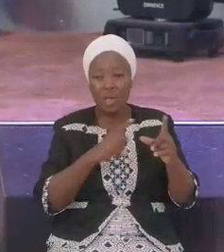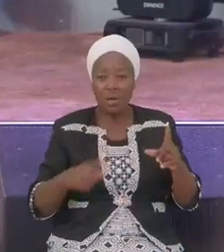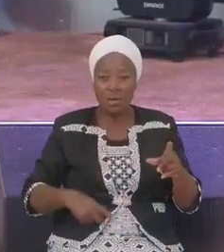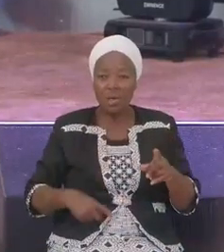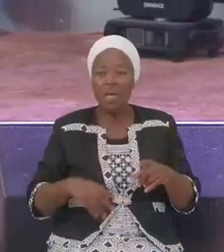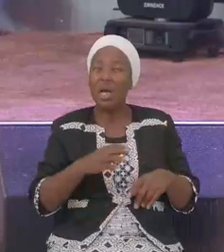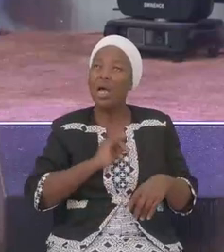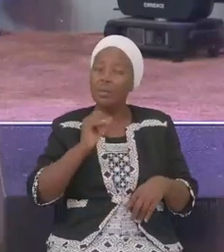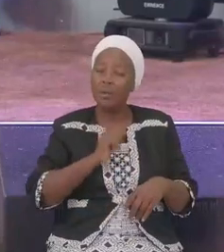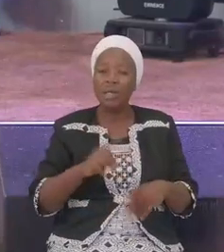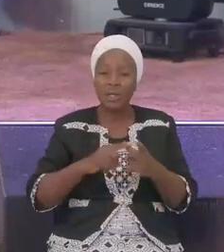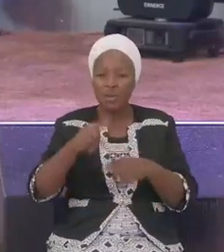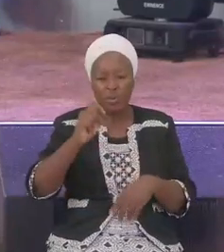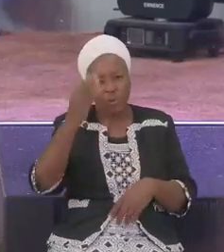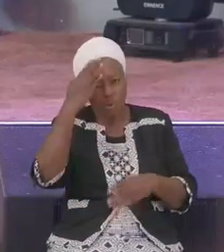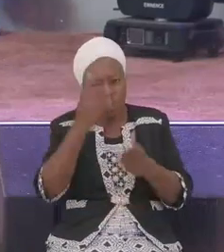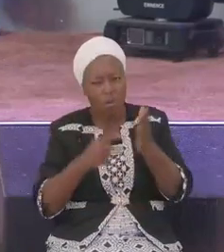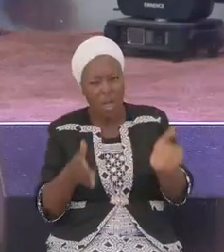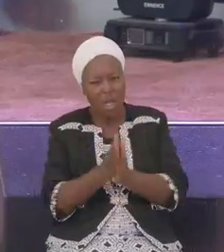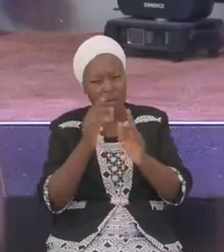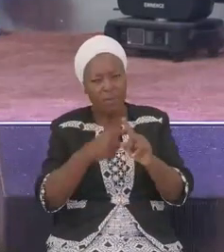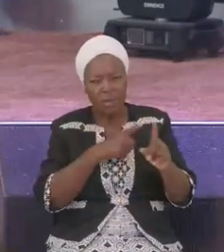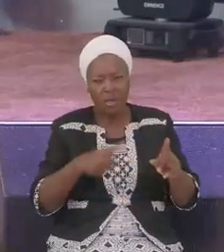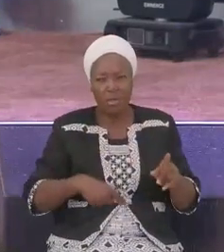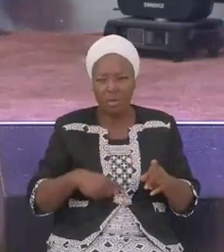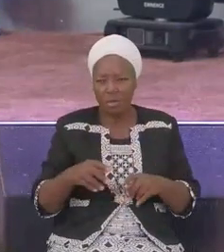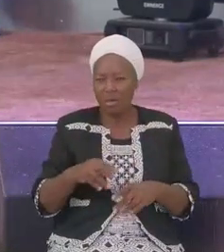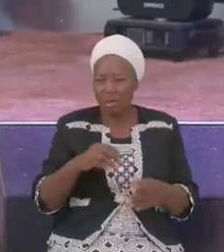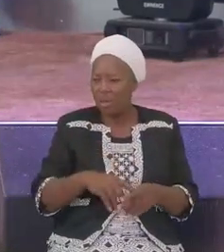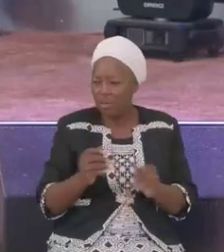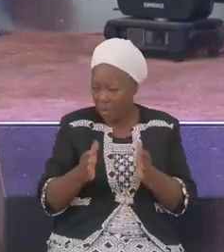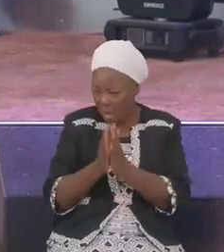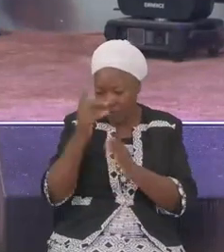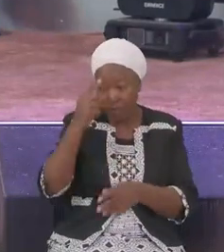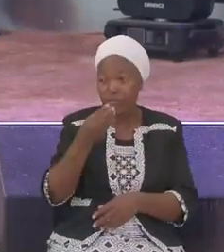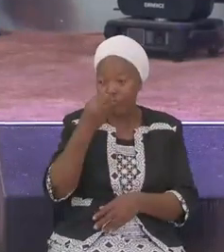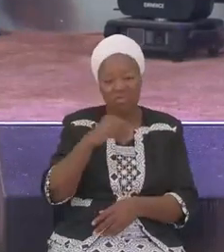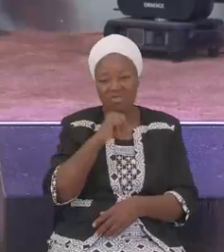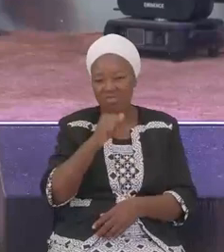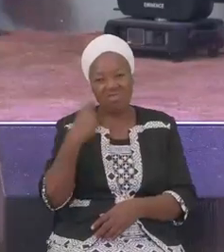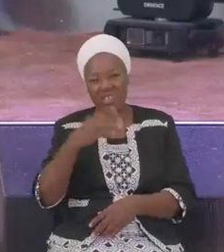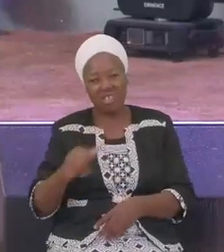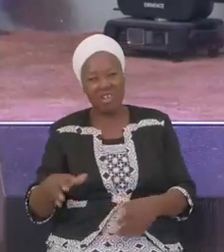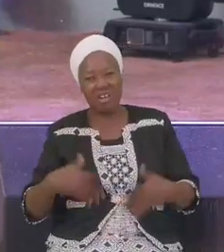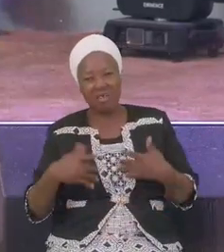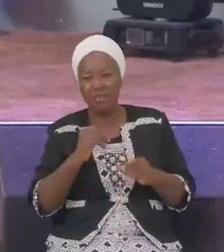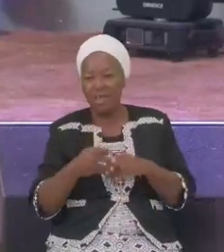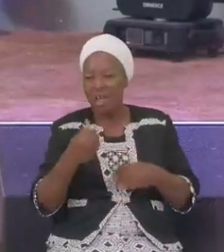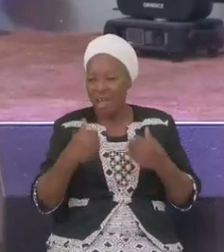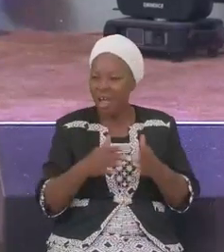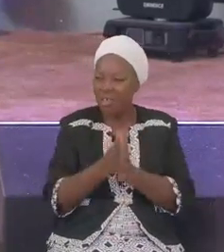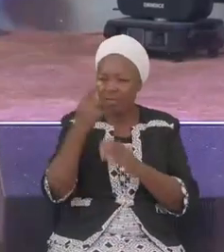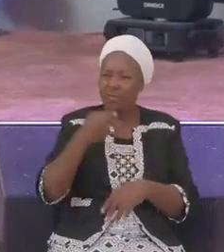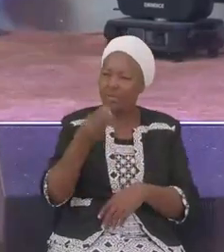ce que nous demandons au Seigneur. Si tu as de la nourriture, ce n'est pas la vie éternelle. si tu as l'eau, les